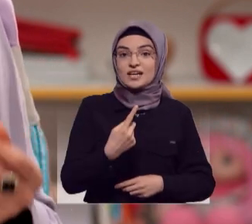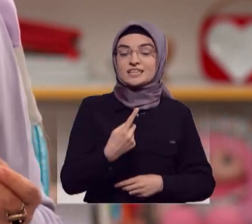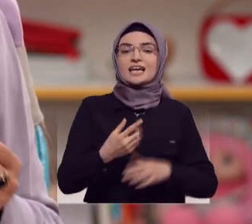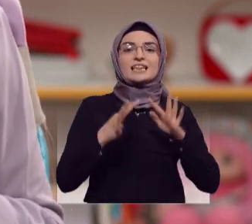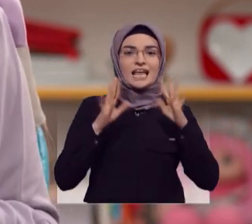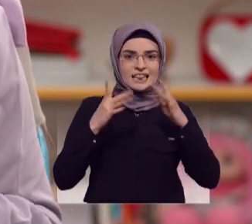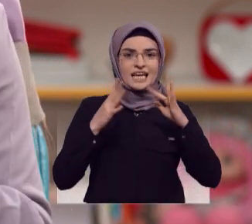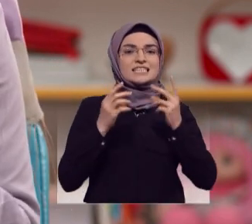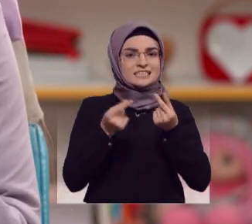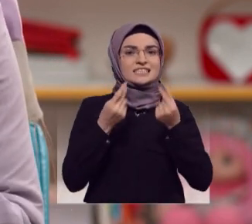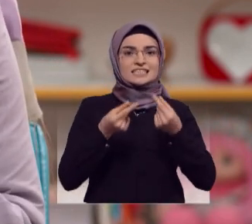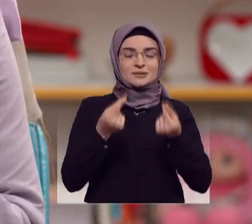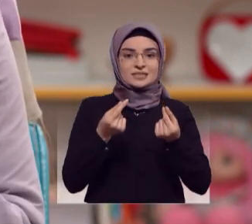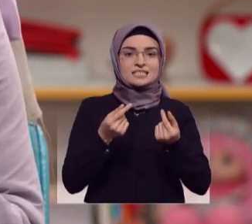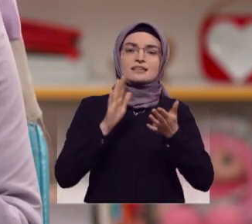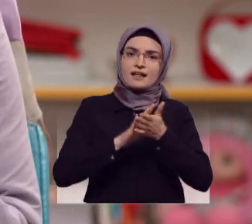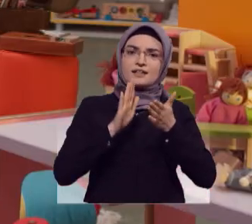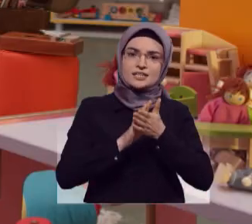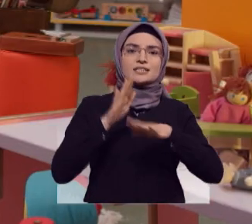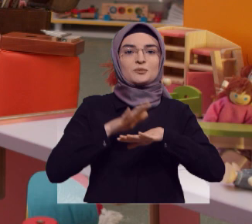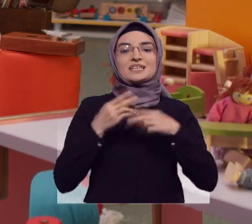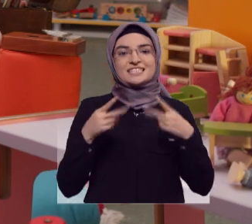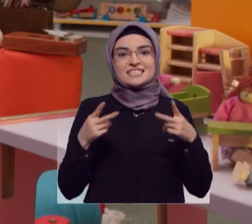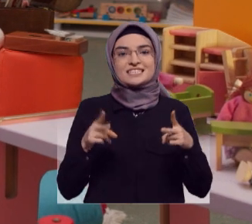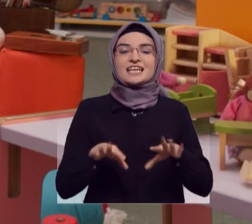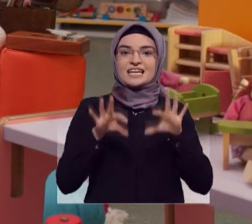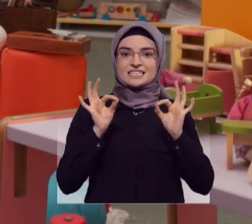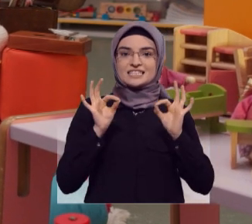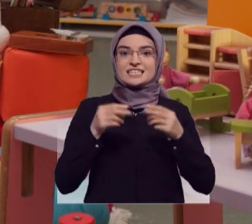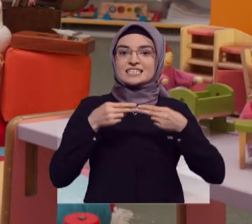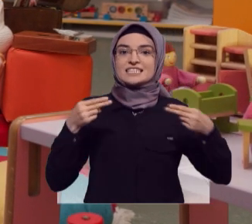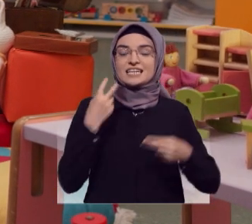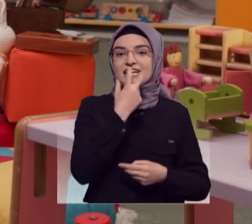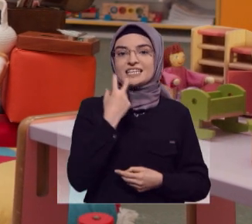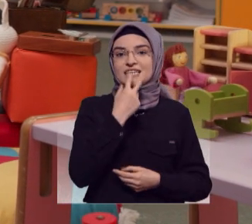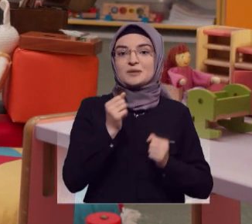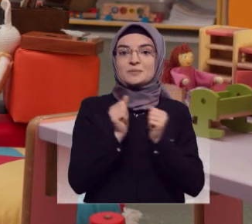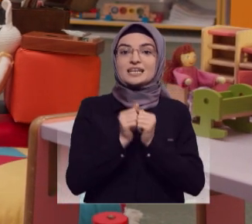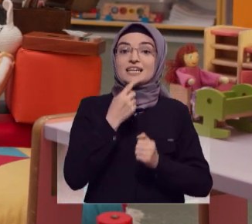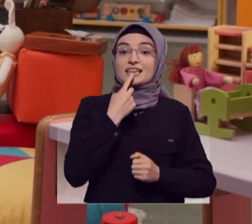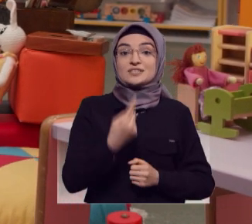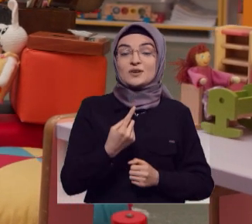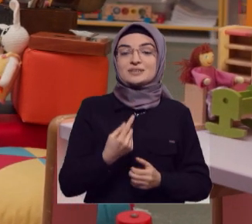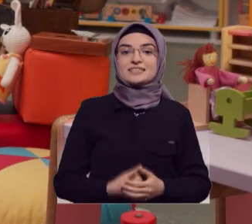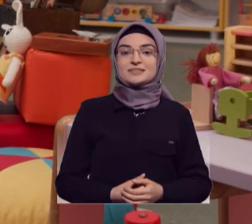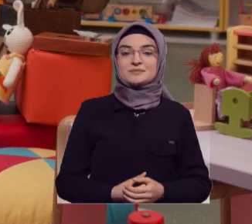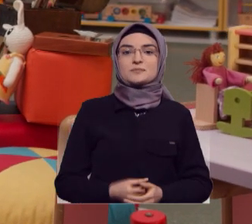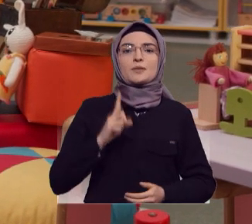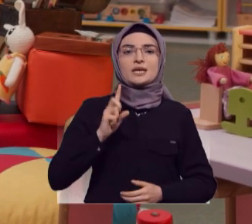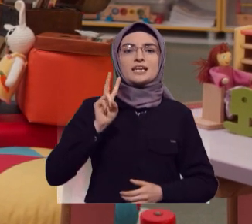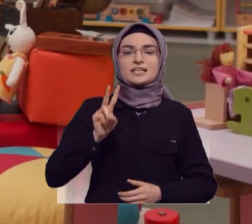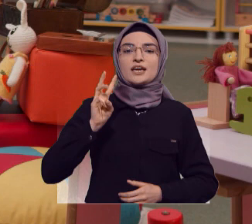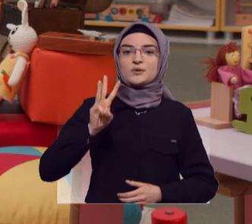ellerinizi şıkırdatabilirsiniz, alkış yapabilirsiniz. Hazırsanız hikaye şarkımızı birlikte söyleyebiliriz. 1,